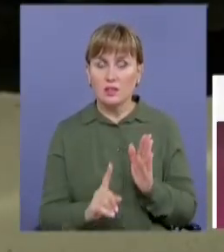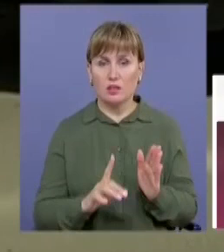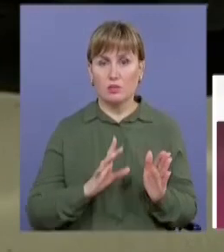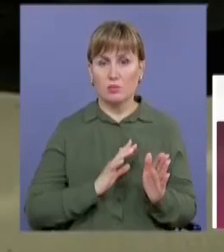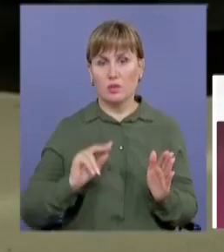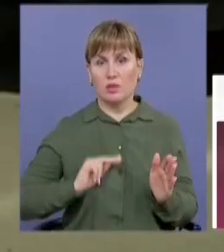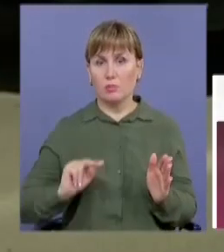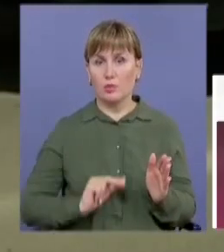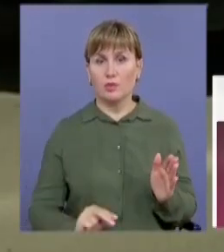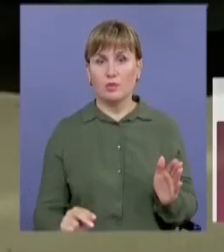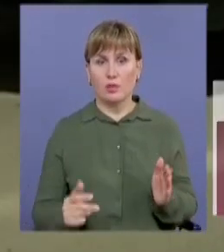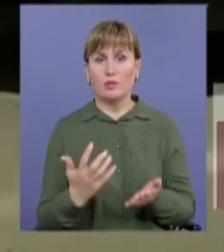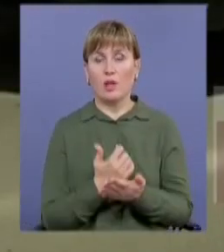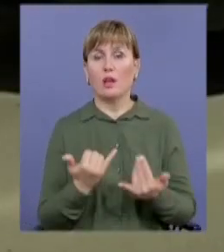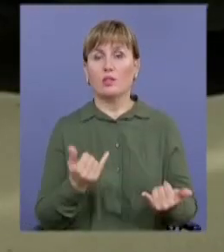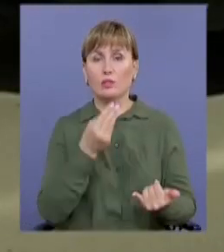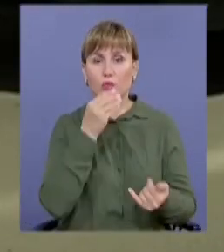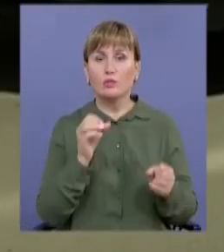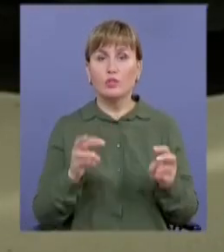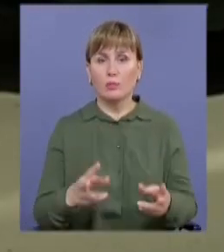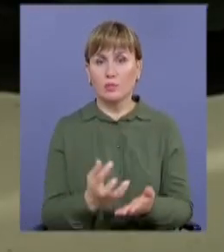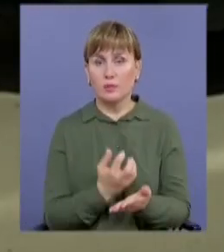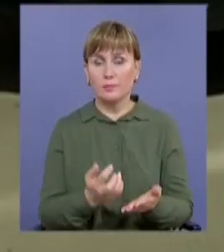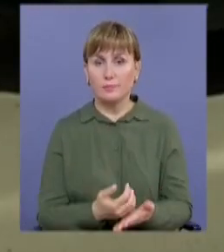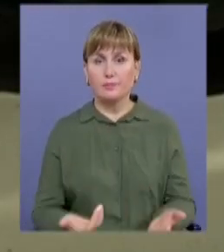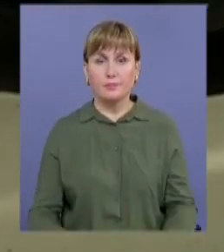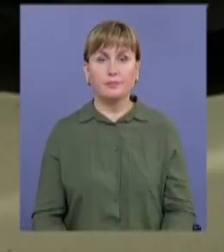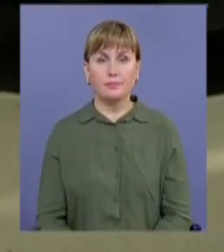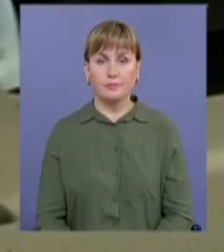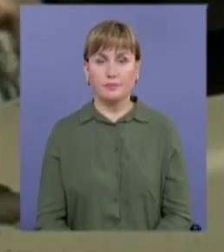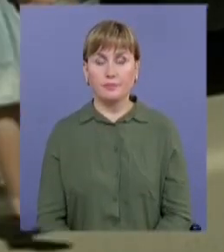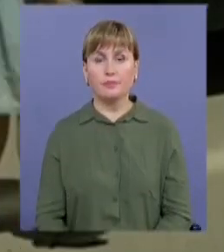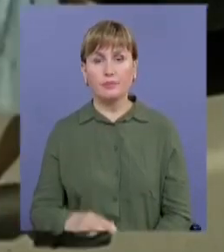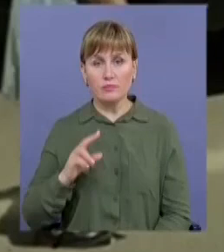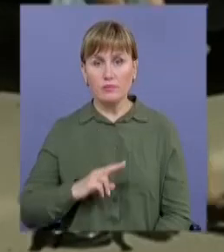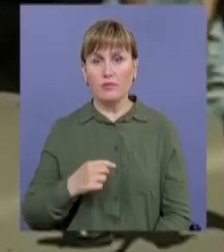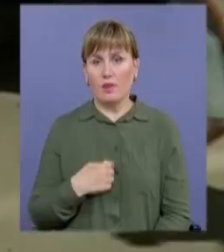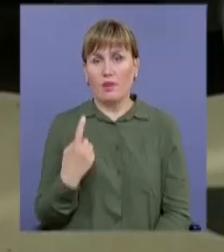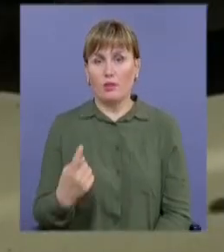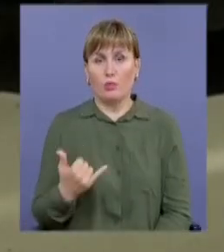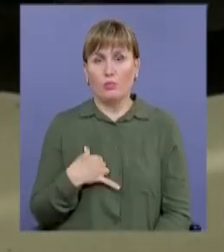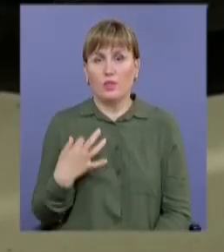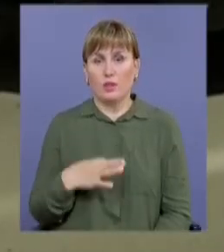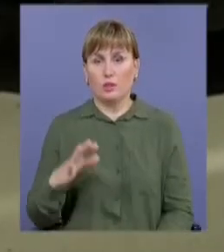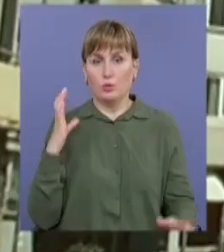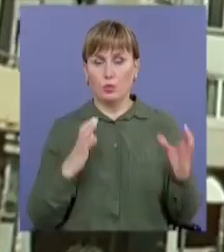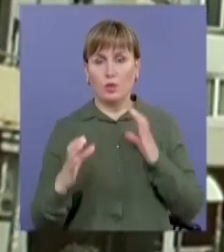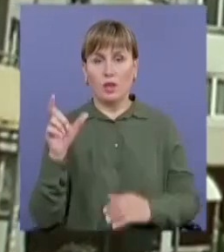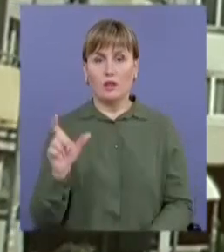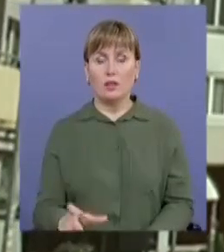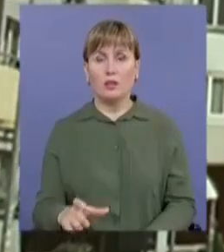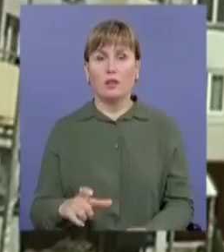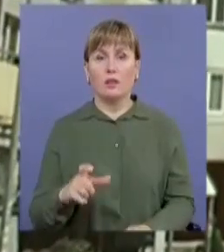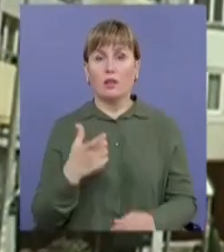кого-то там хозяином. Ну, в общем, в таком плане. Работаю вообще-то я одна. У меня сын студент.